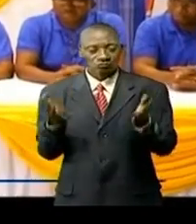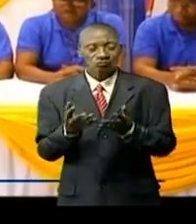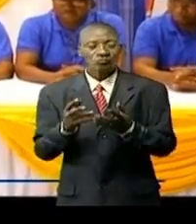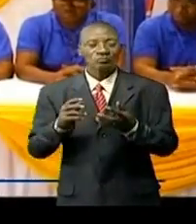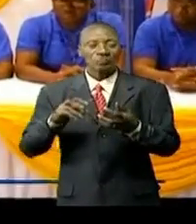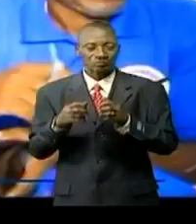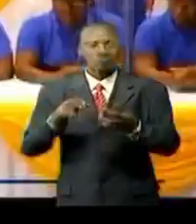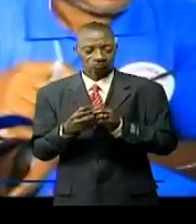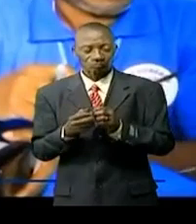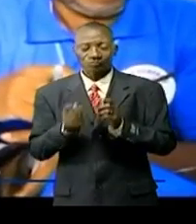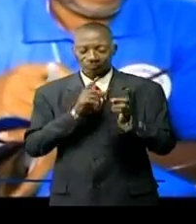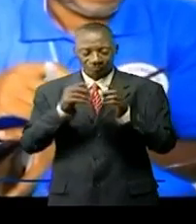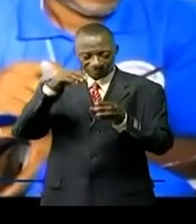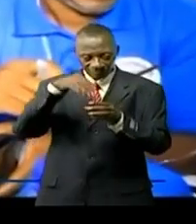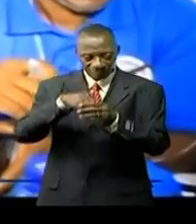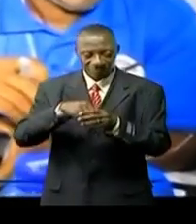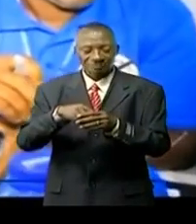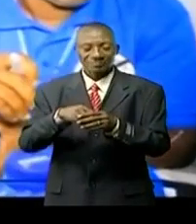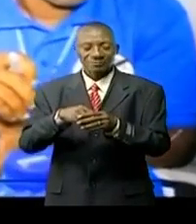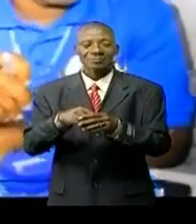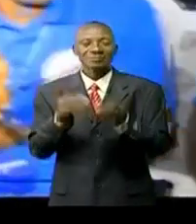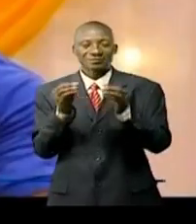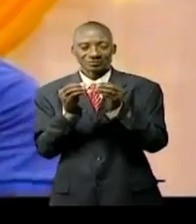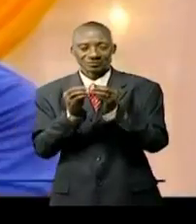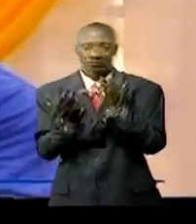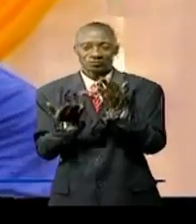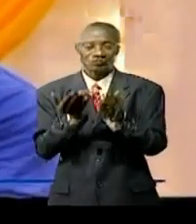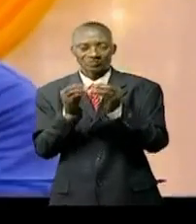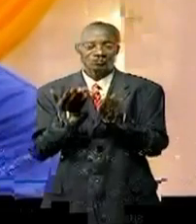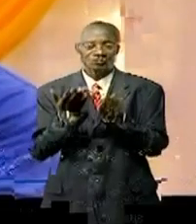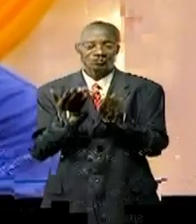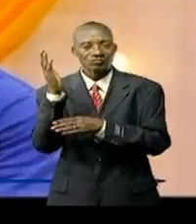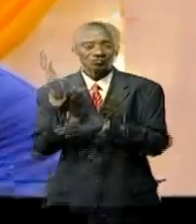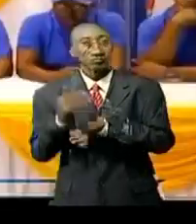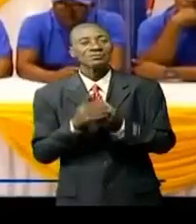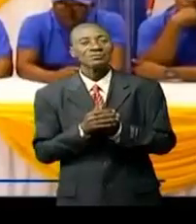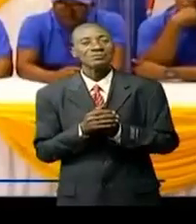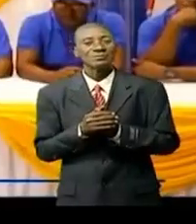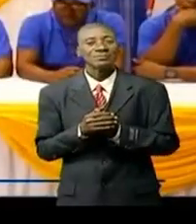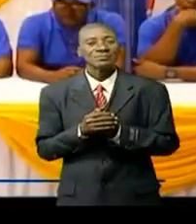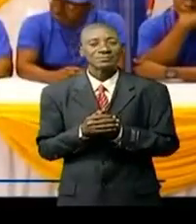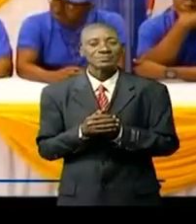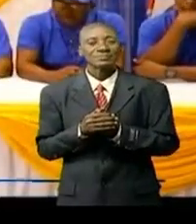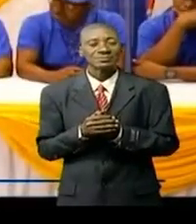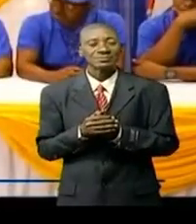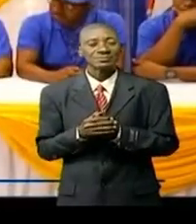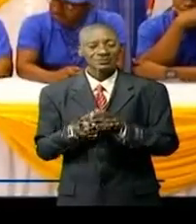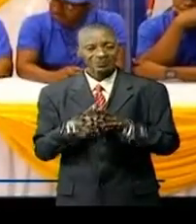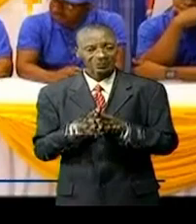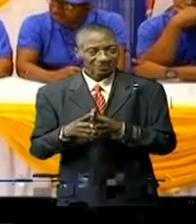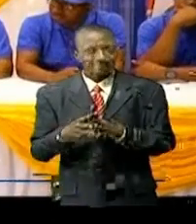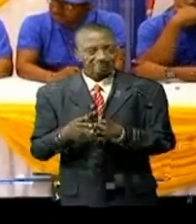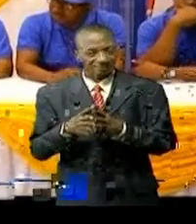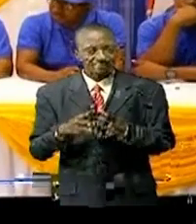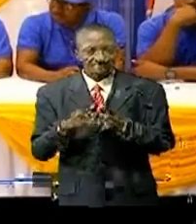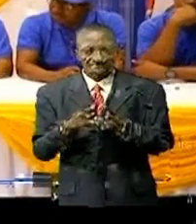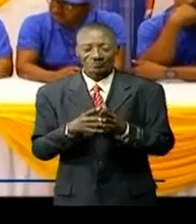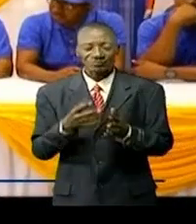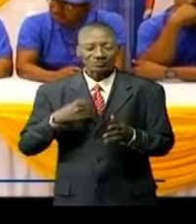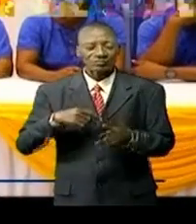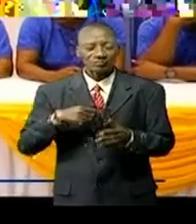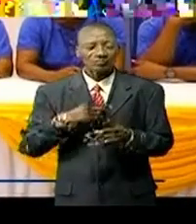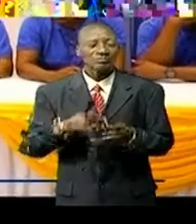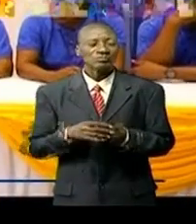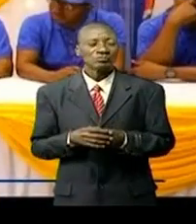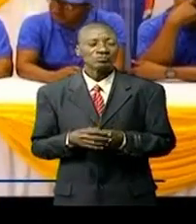le congrès. Nous allons donc, ensemble avec vous, faire tout ce qui est à nos possibilités pour que